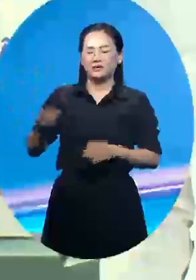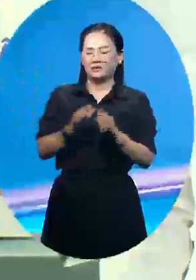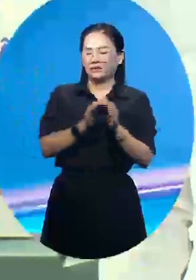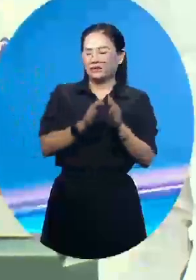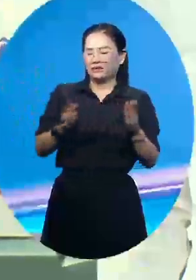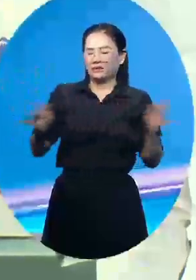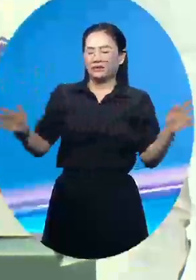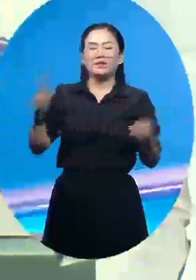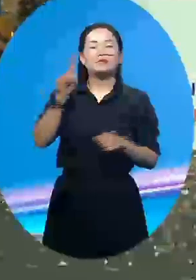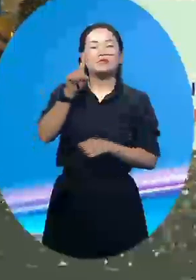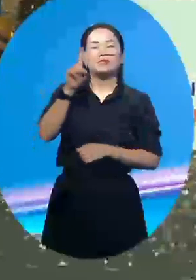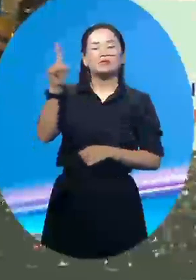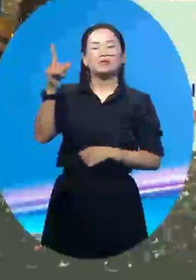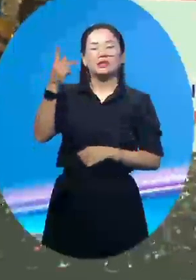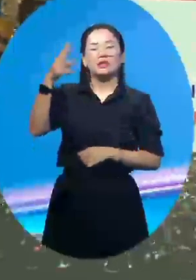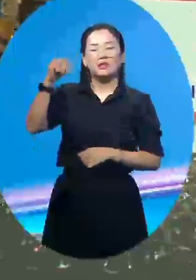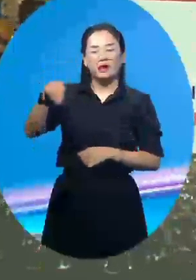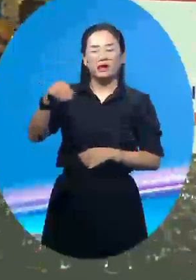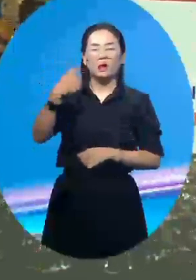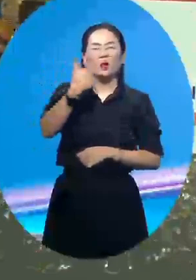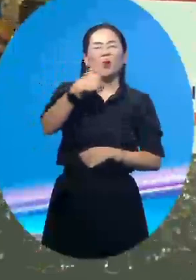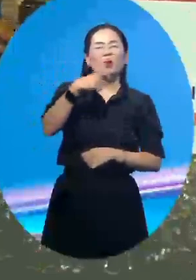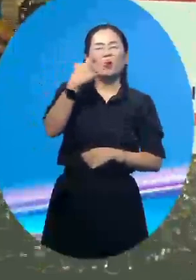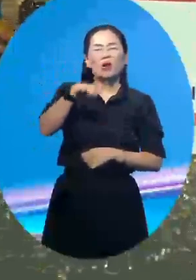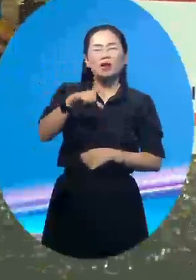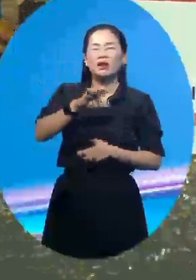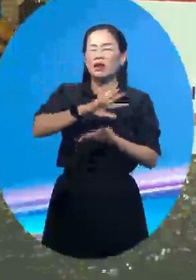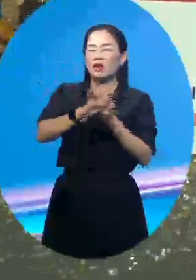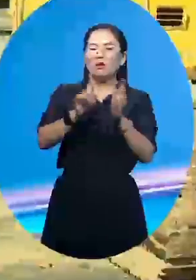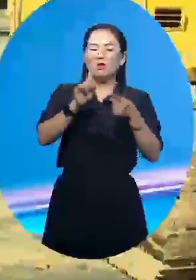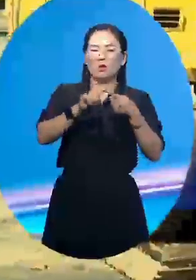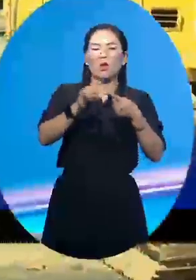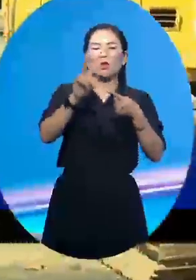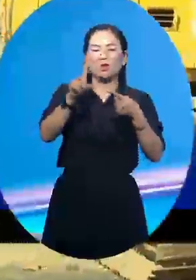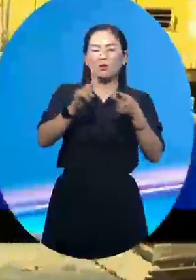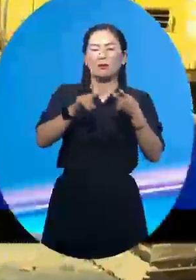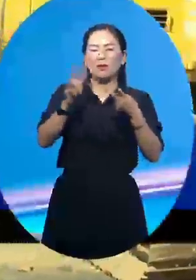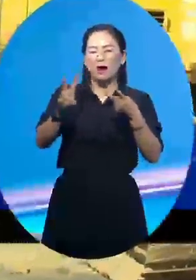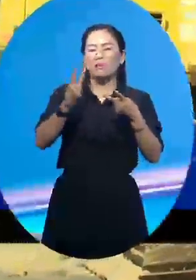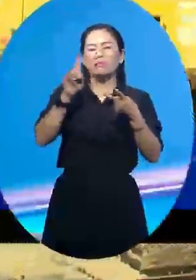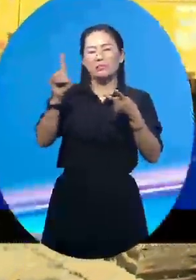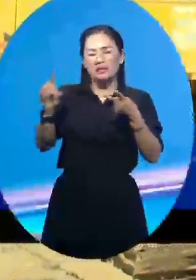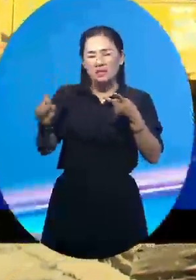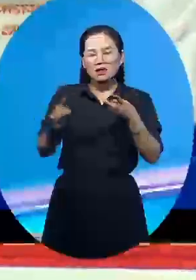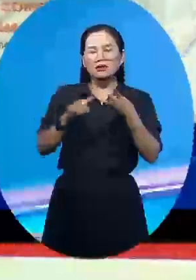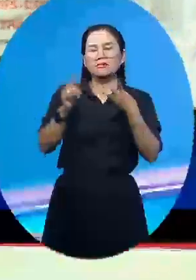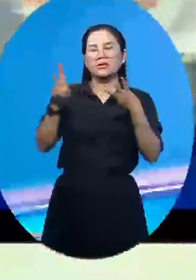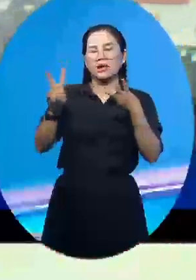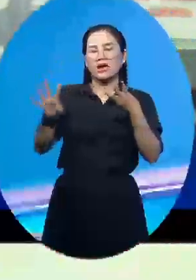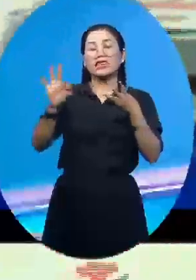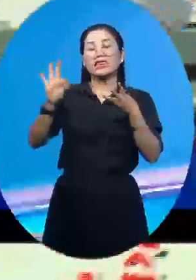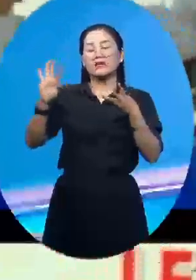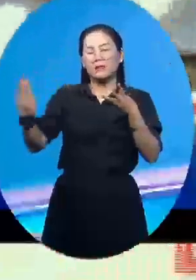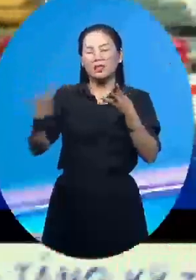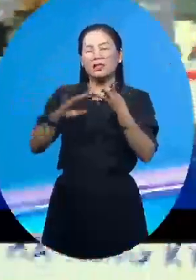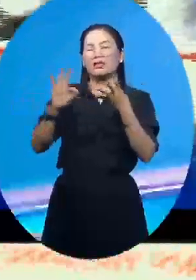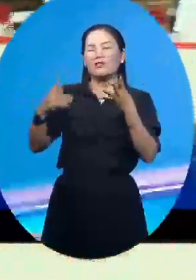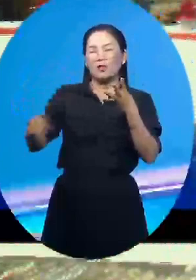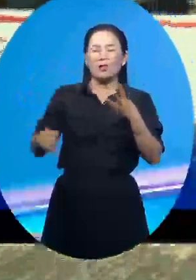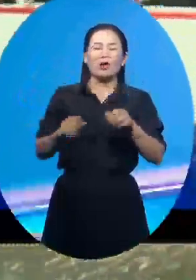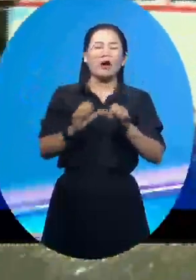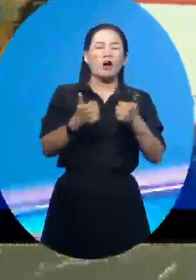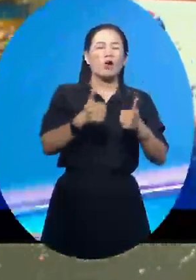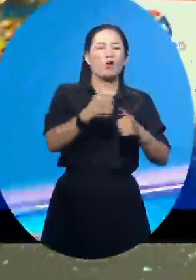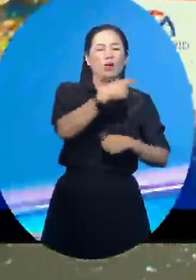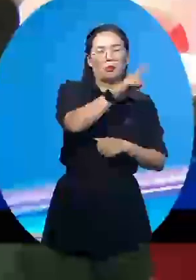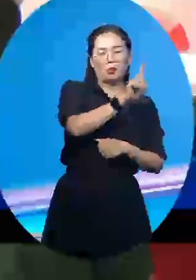11.000 km đi qua địa bàn 6 quận gồm 13 10 12 Tân Bình và Tân Phú điểm đầu tại ga Bến Thành